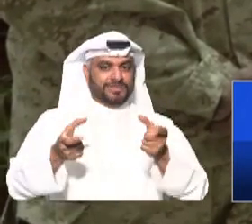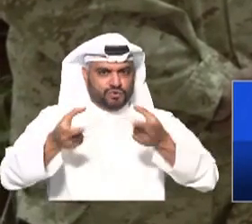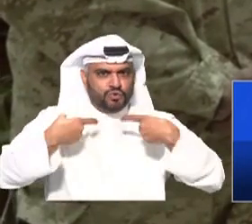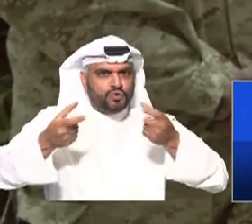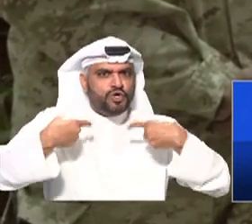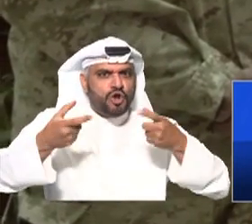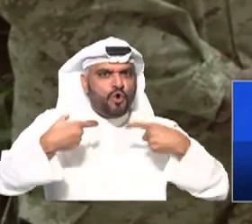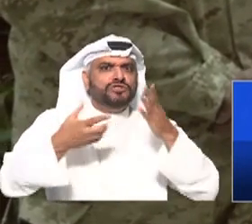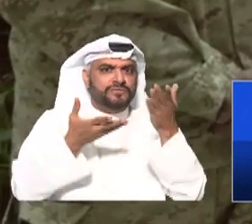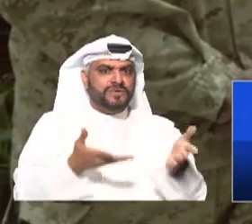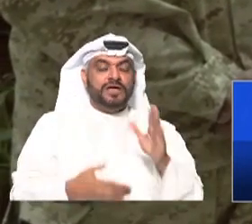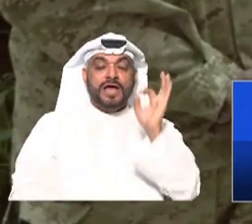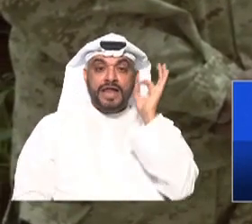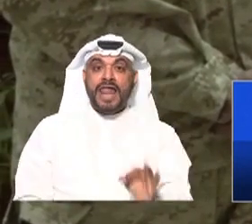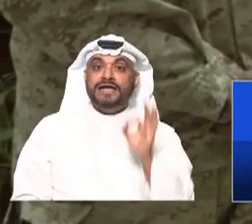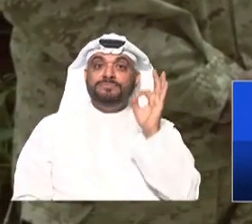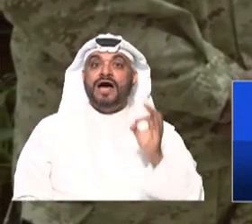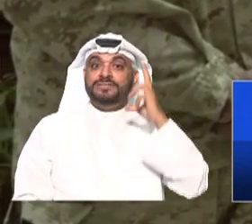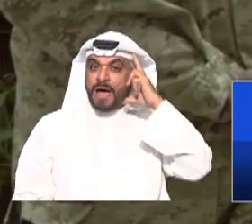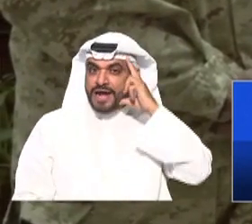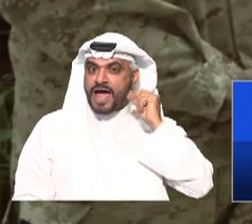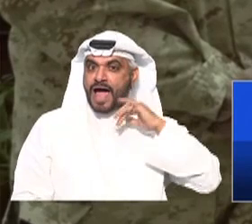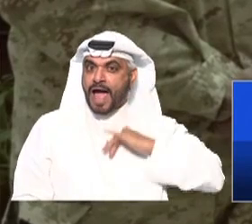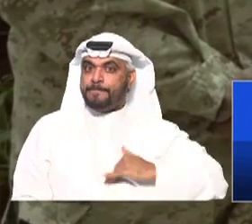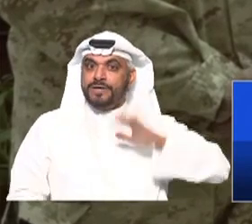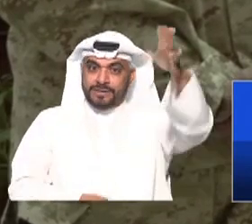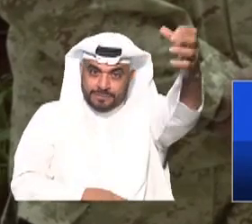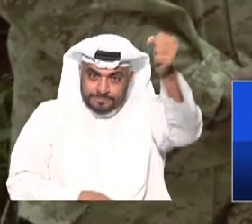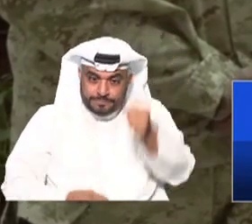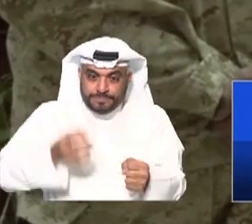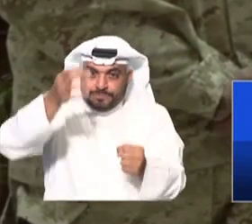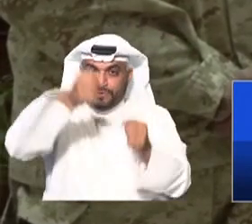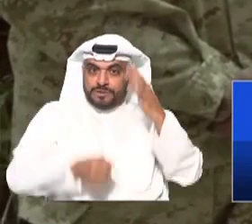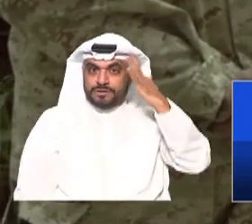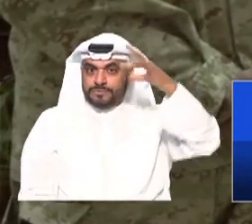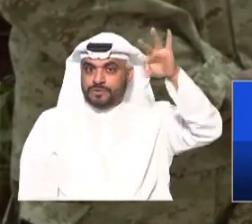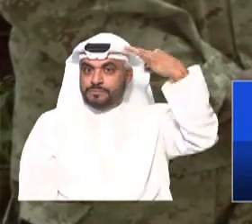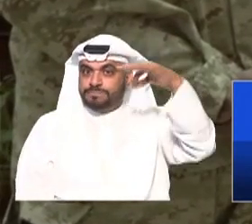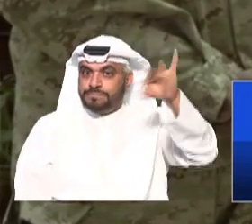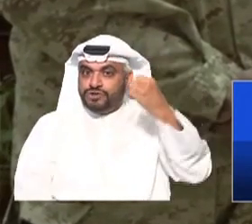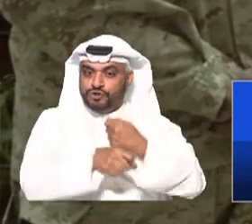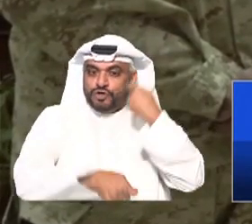تحتاج لها إلى عقول لصيانتها والعمل فيها.